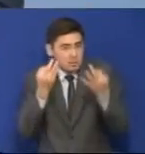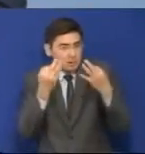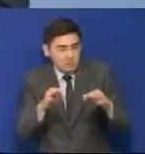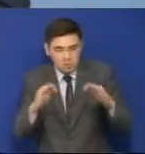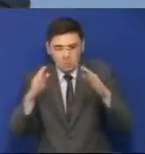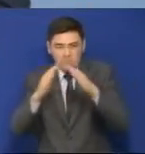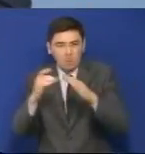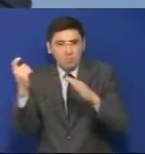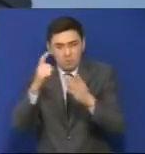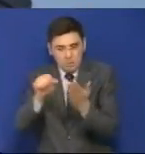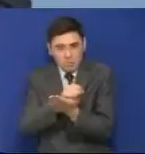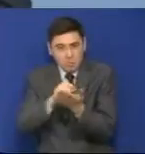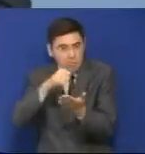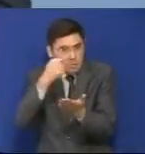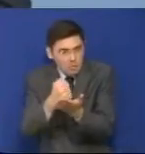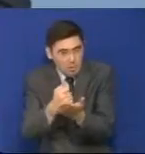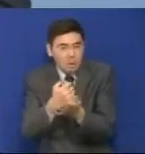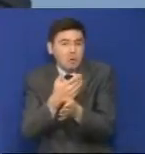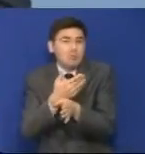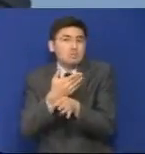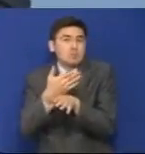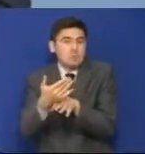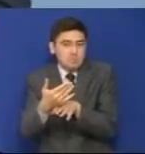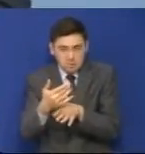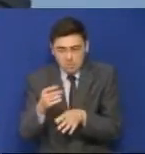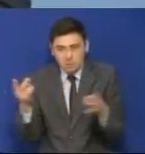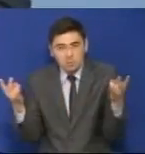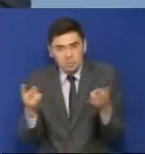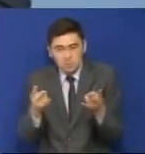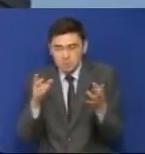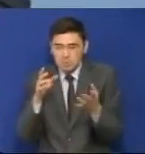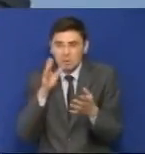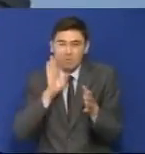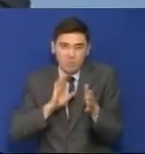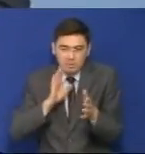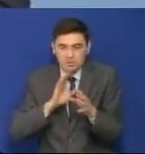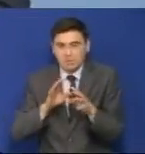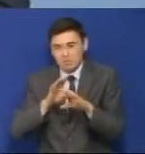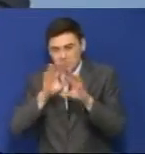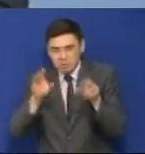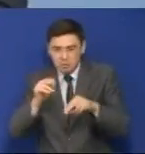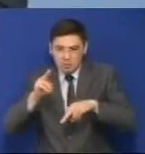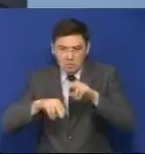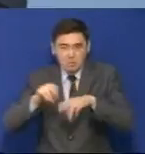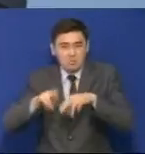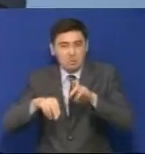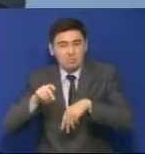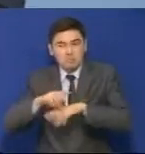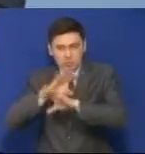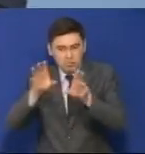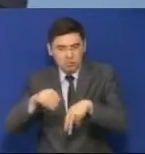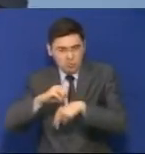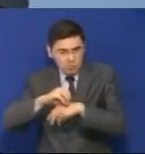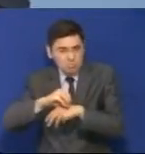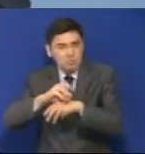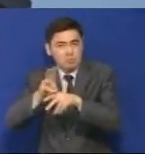Ертең түрлі сауалдар туындайды. Егер жер учаскесінің мақсатты пайдалануын жеке тұрғын үй құрылысына ауыстырған болсаңыз, онда жол мәселесінде шешіп беріңіз